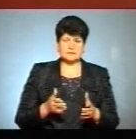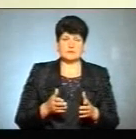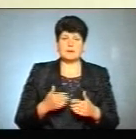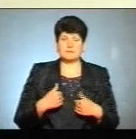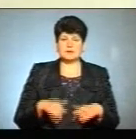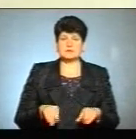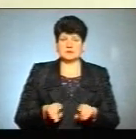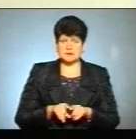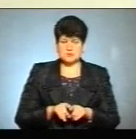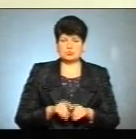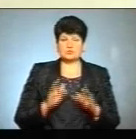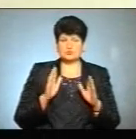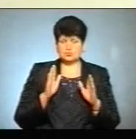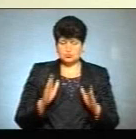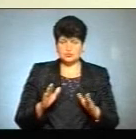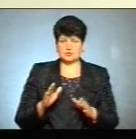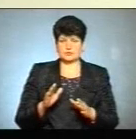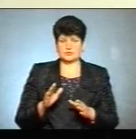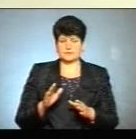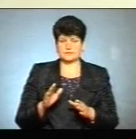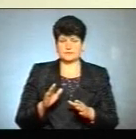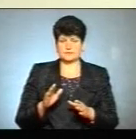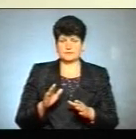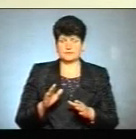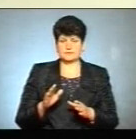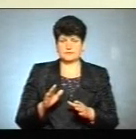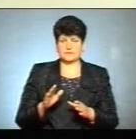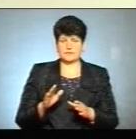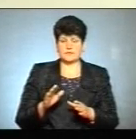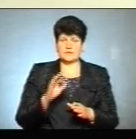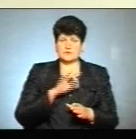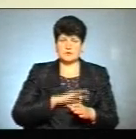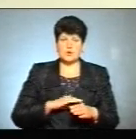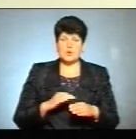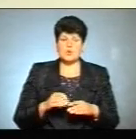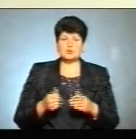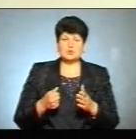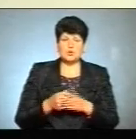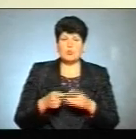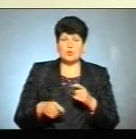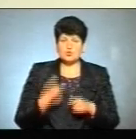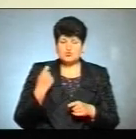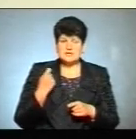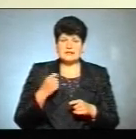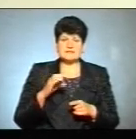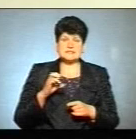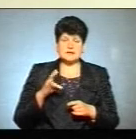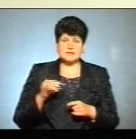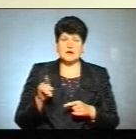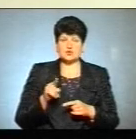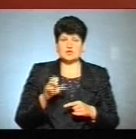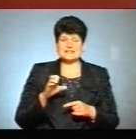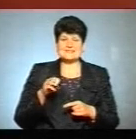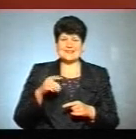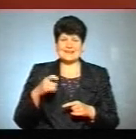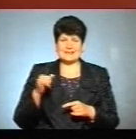ми так само, мабуть, будемо застосовувати до порушників санкції. Але що стосується стихійної торгівлі, тут